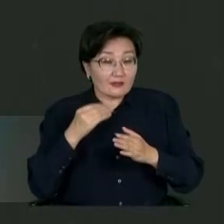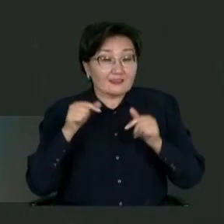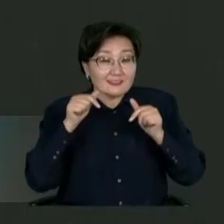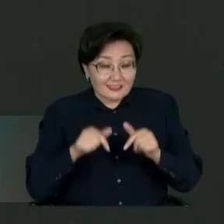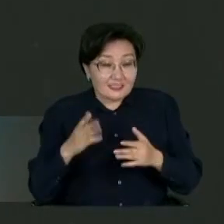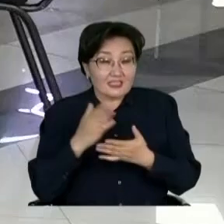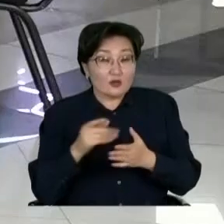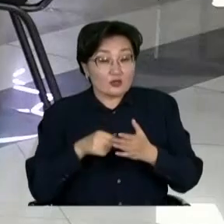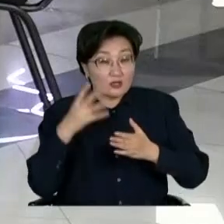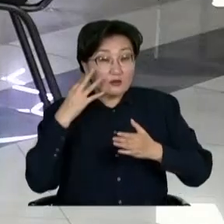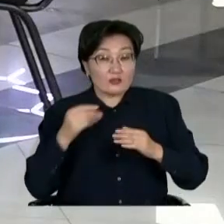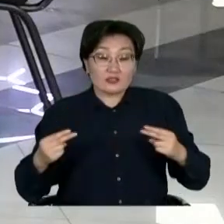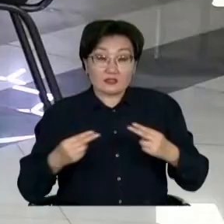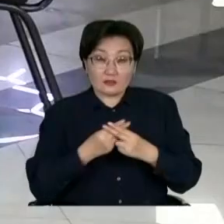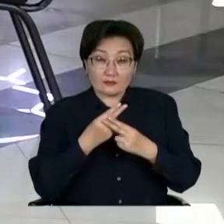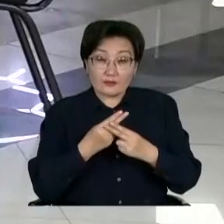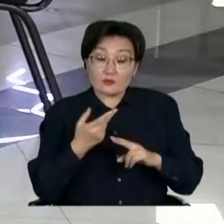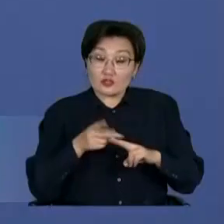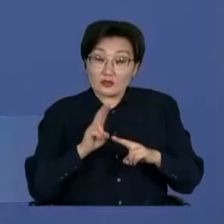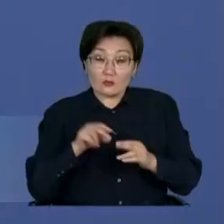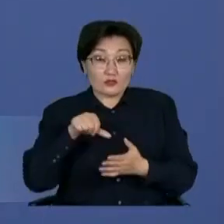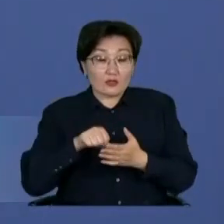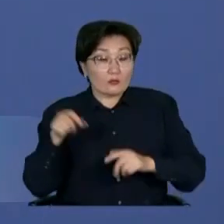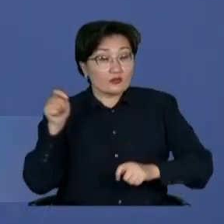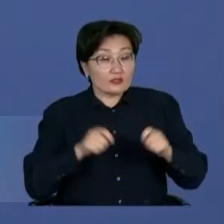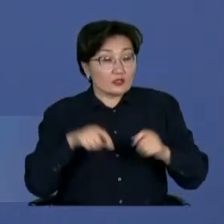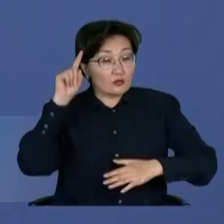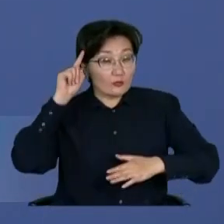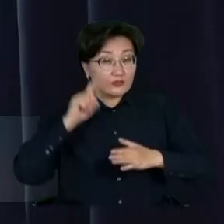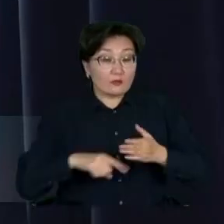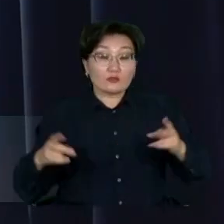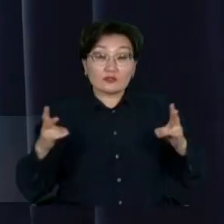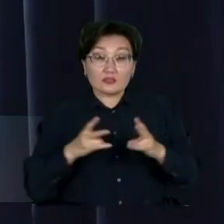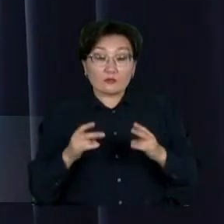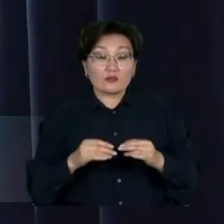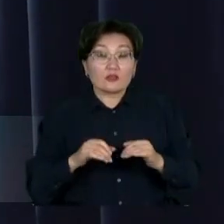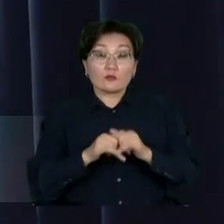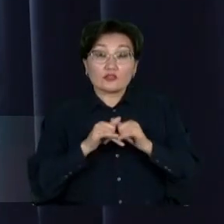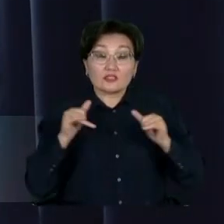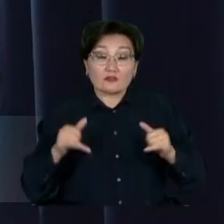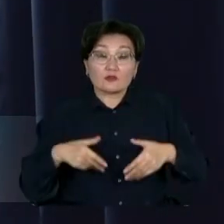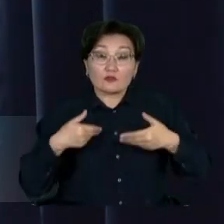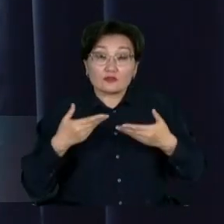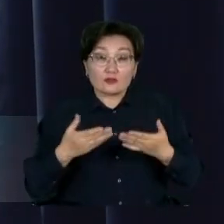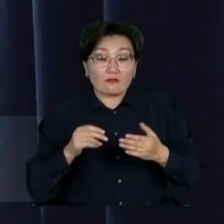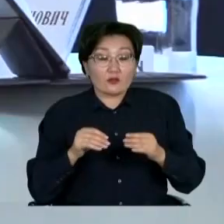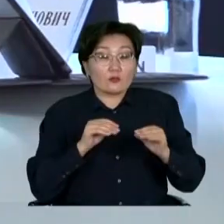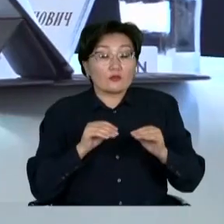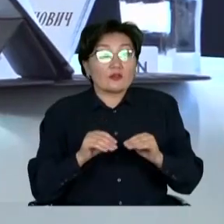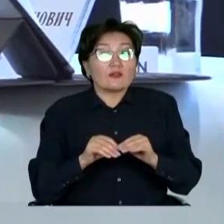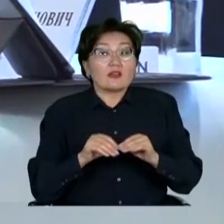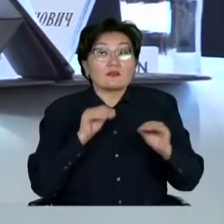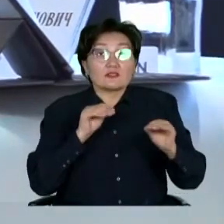создаёт значительный региональный дисбаланс поэтому участники форума уверены необходимо смело развивать инициативы по формированию